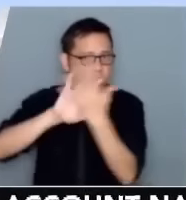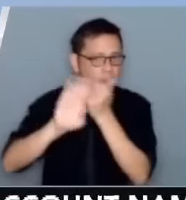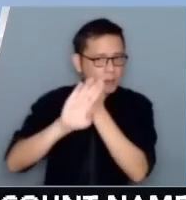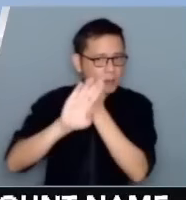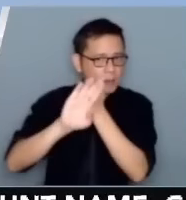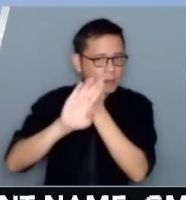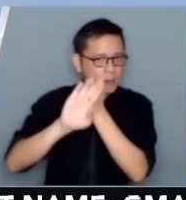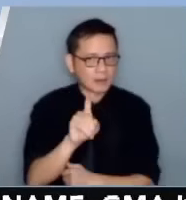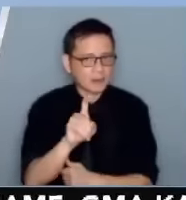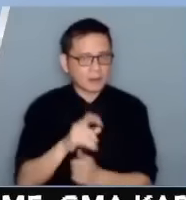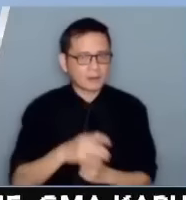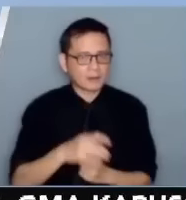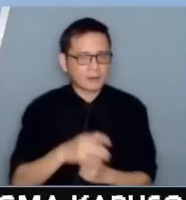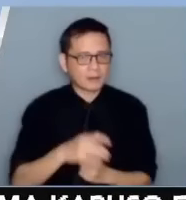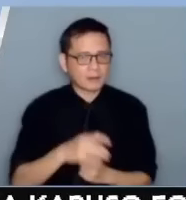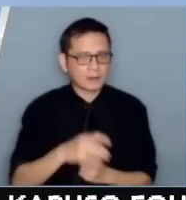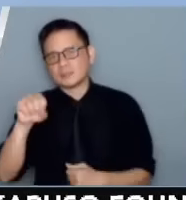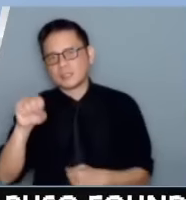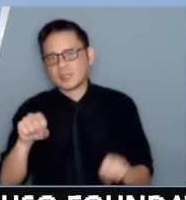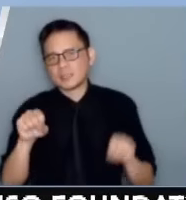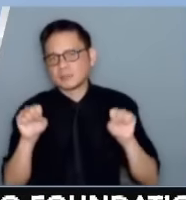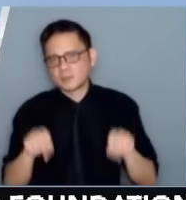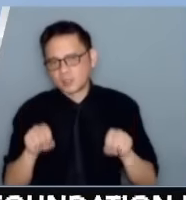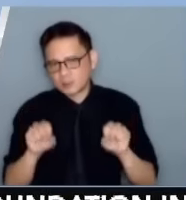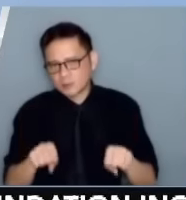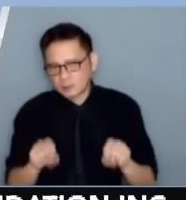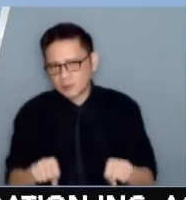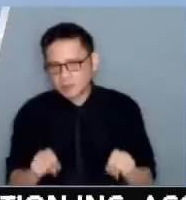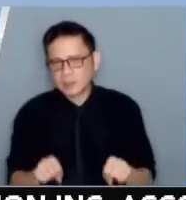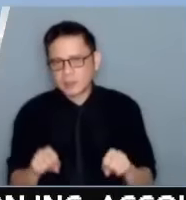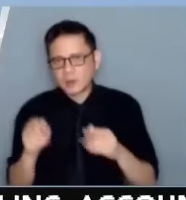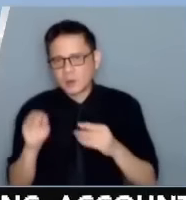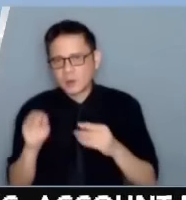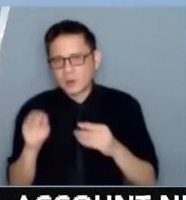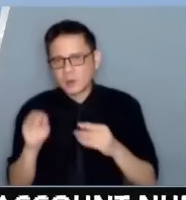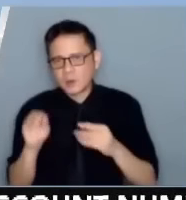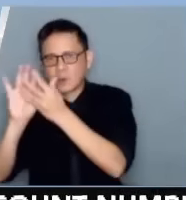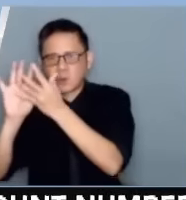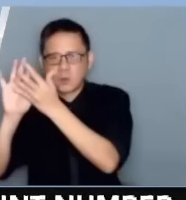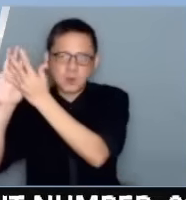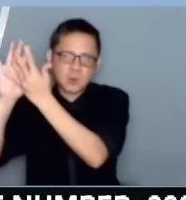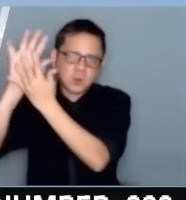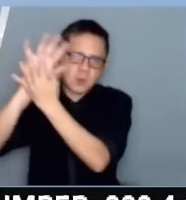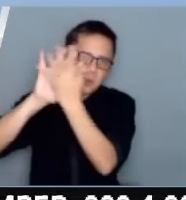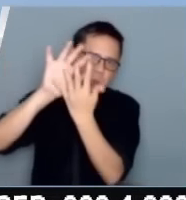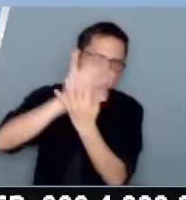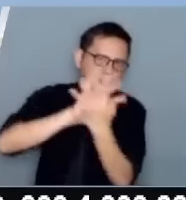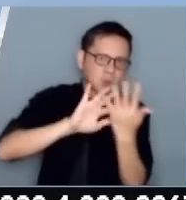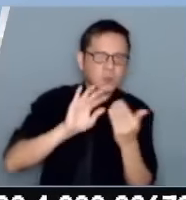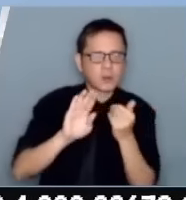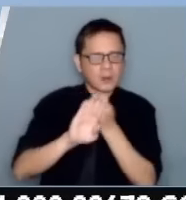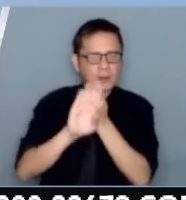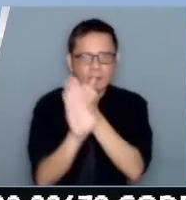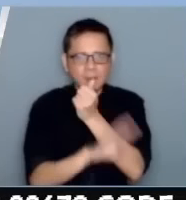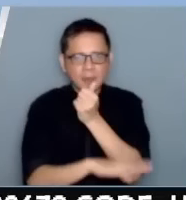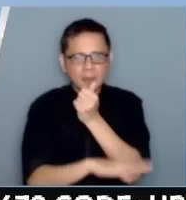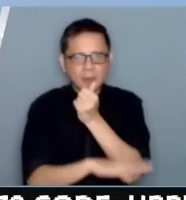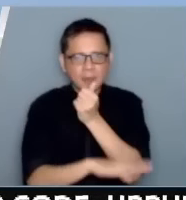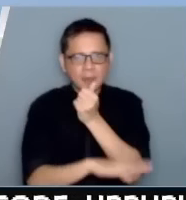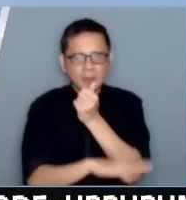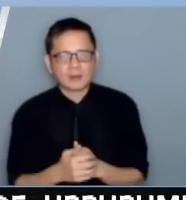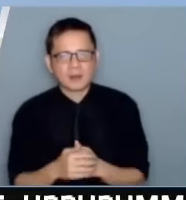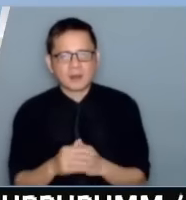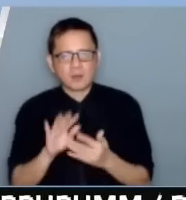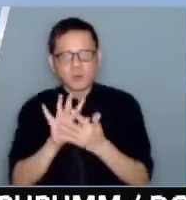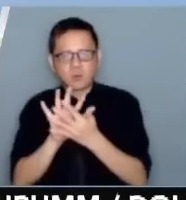niru out yung posibilidad na makaraan or magkaroon ito ng looping movement Once na